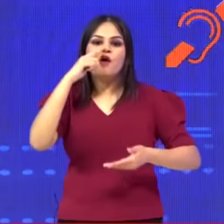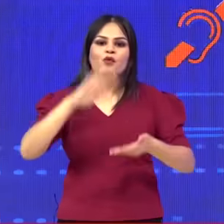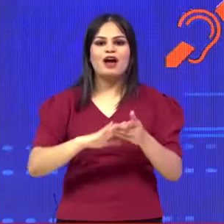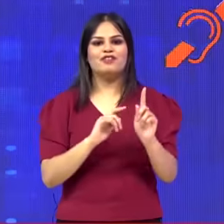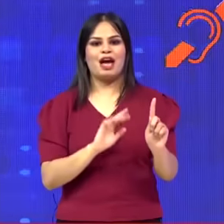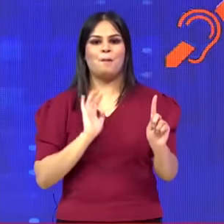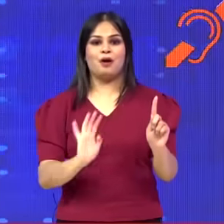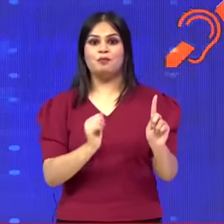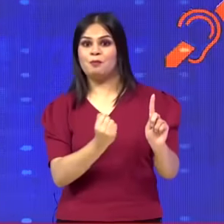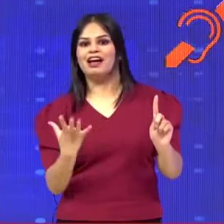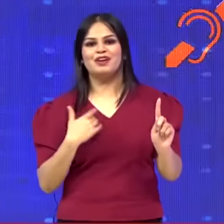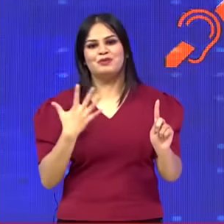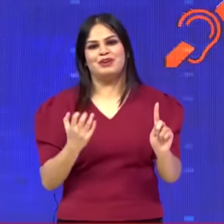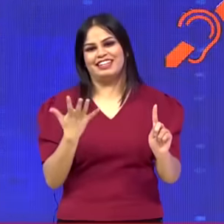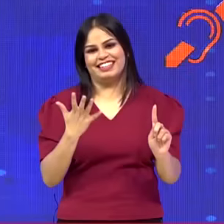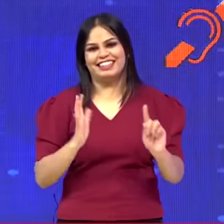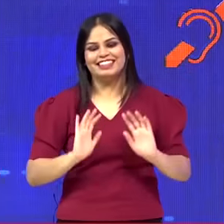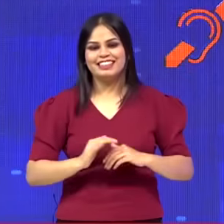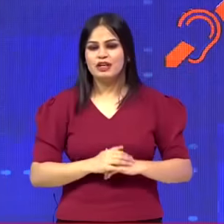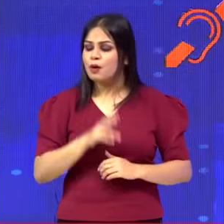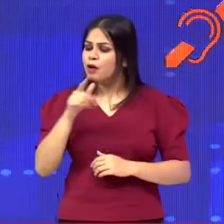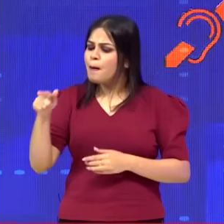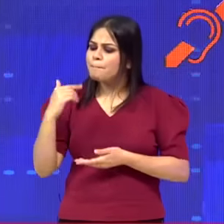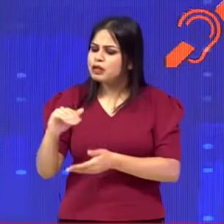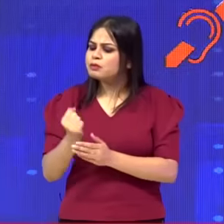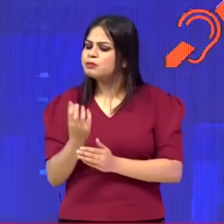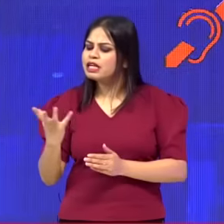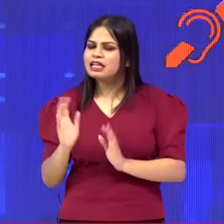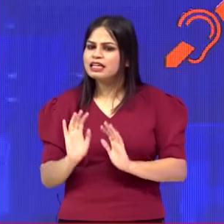चाहिए. बस. और बच्चे कितने होने चाहिए?